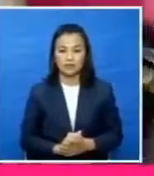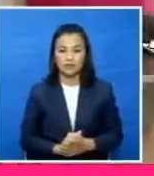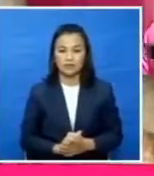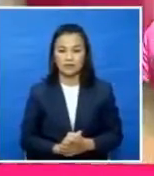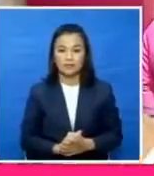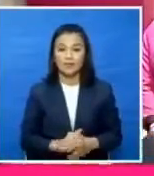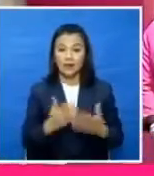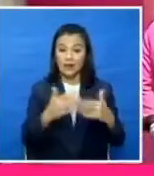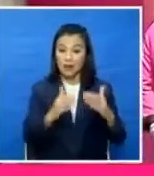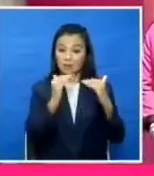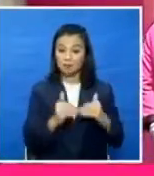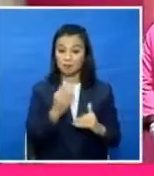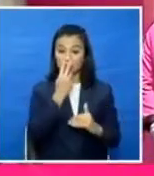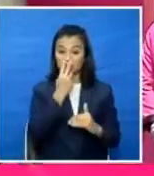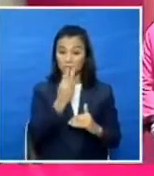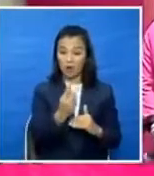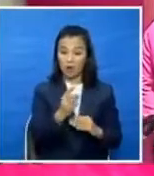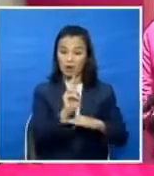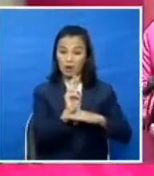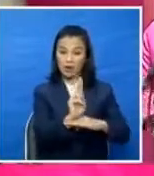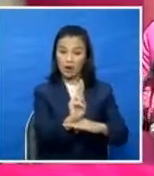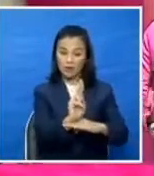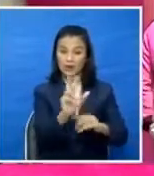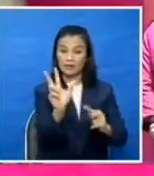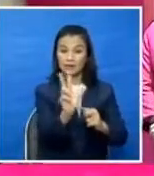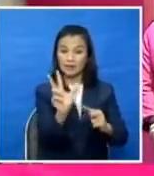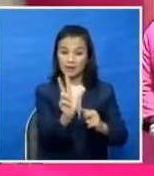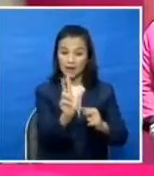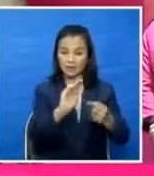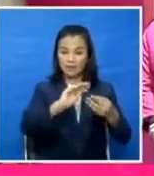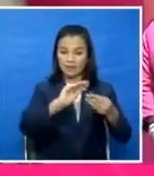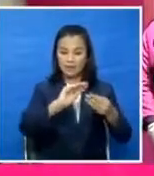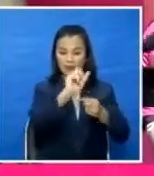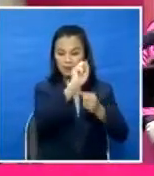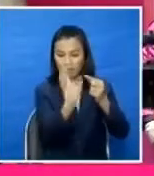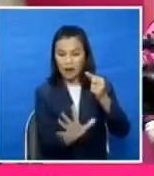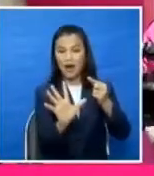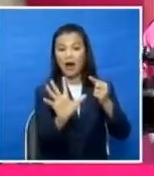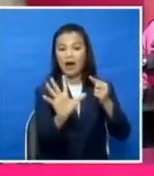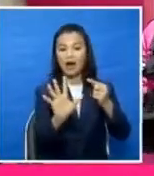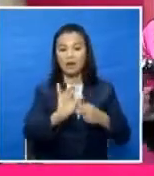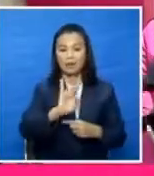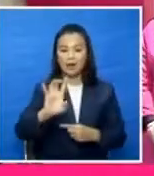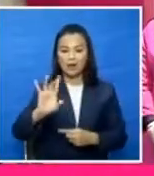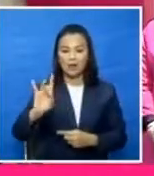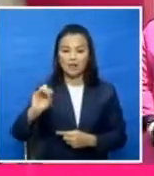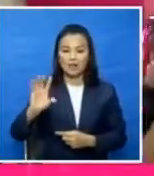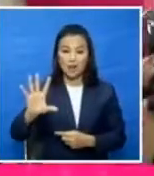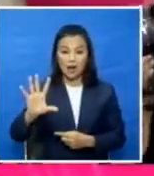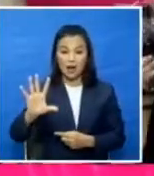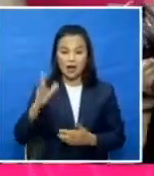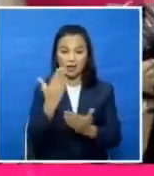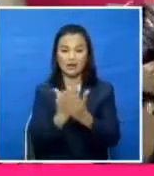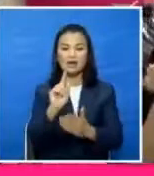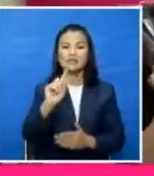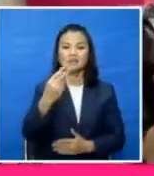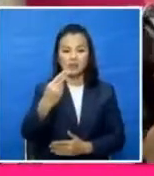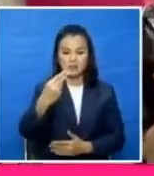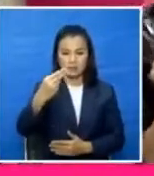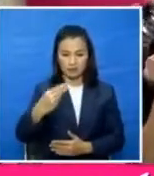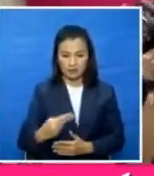ต่อไปจะทำการออกรางวัลอันดับที่3ออก5ครั้ง885อันดับอันดับละ 10,000 บา